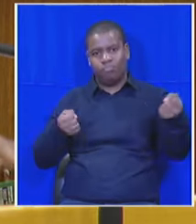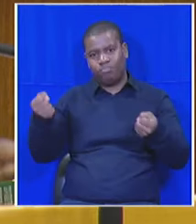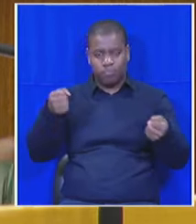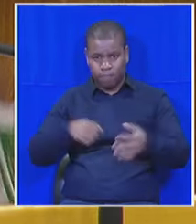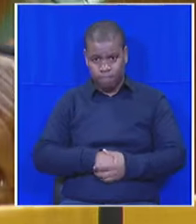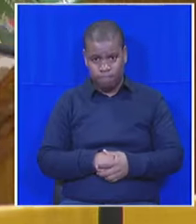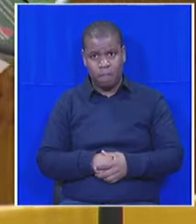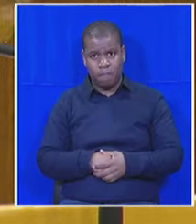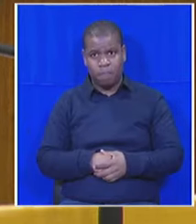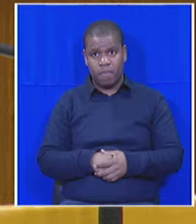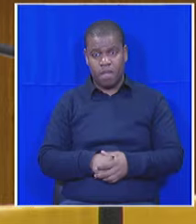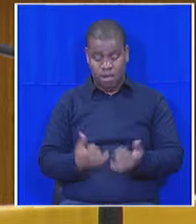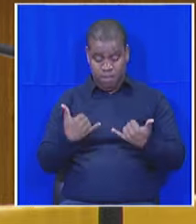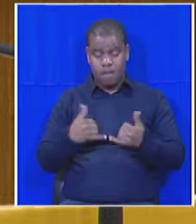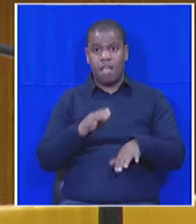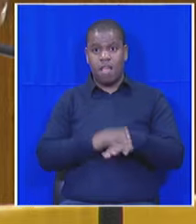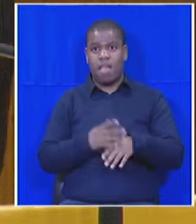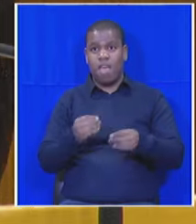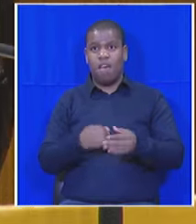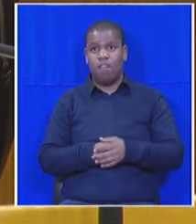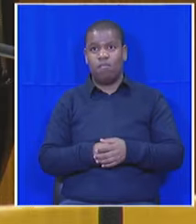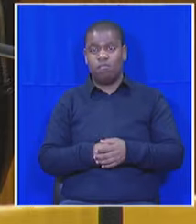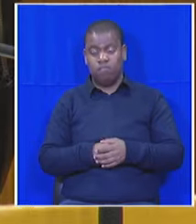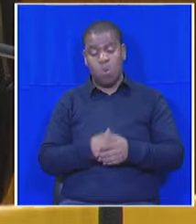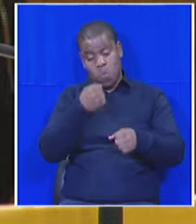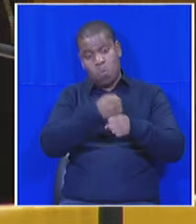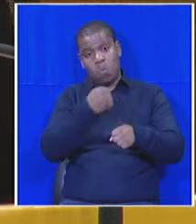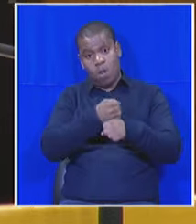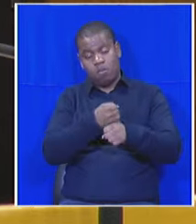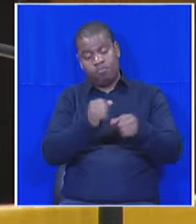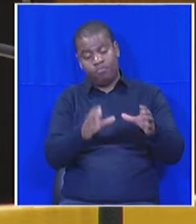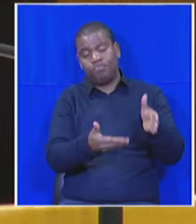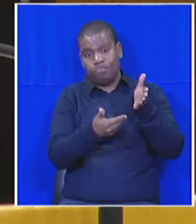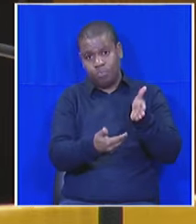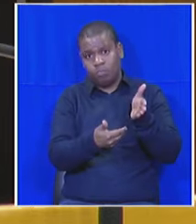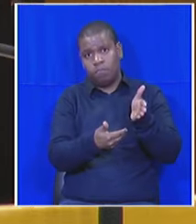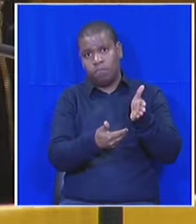Lapha ngiphethe umkhiqizo, nangu umkhiqizo